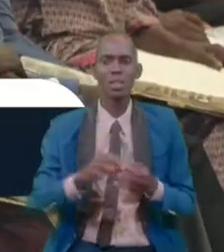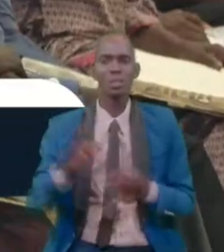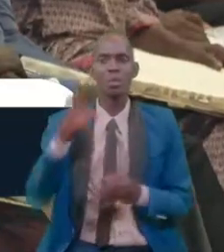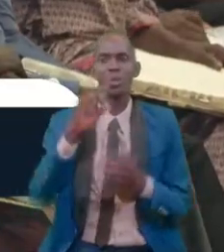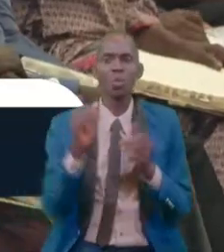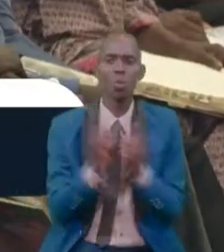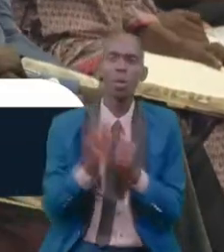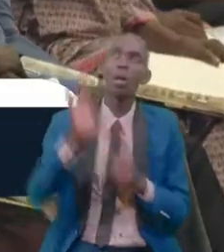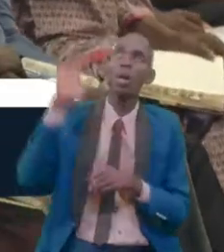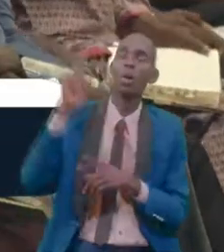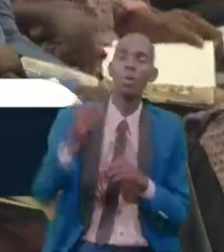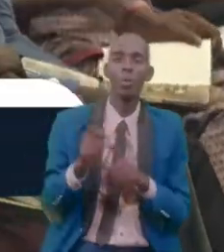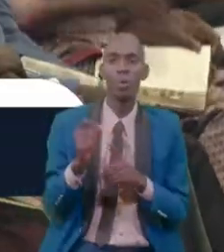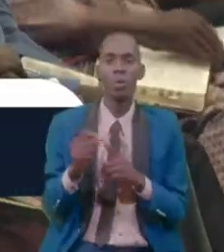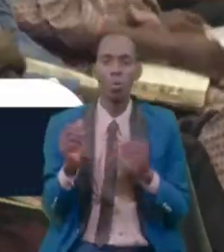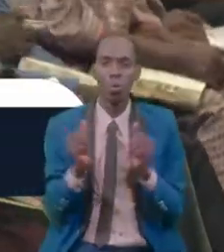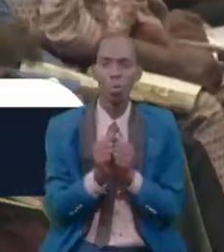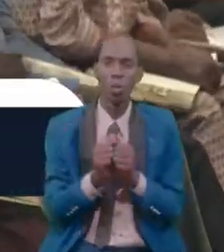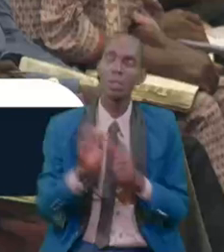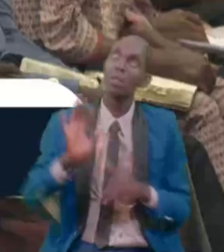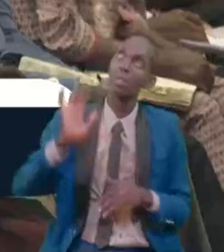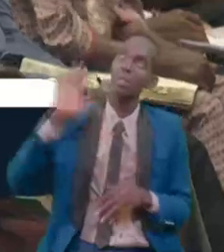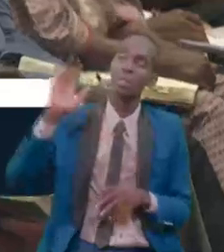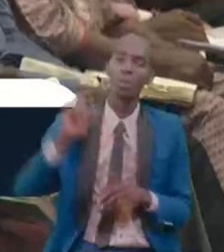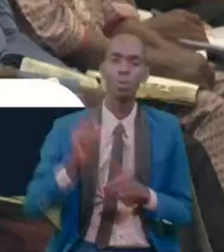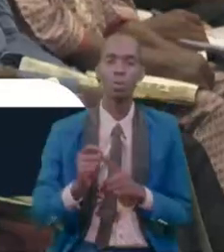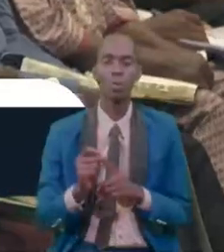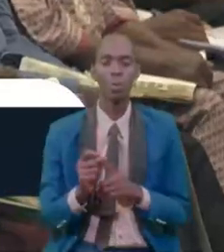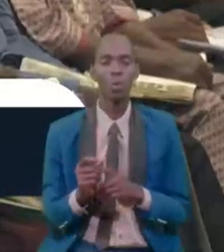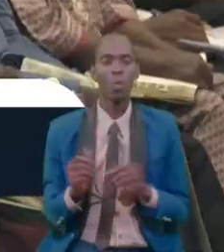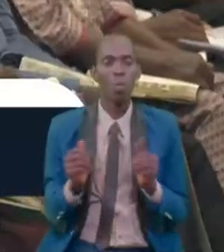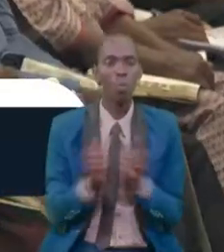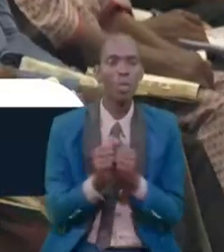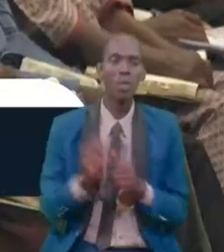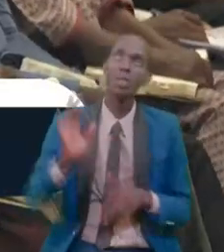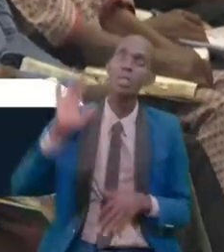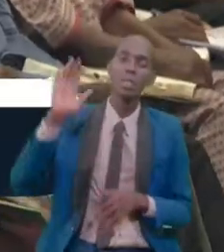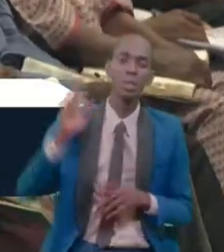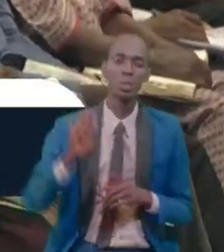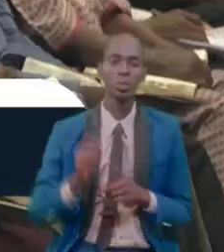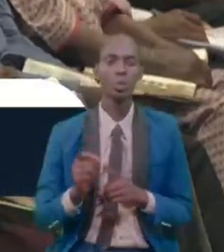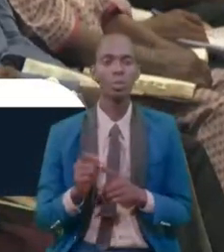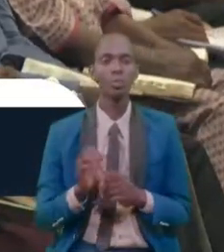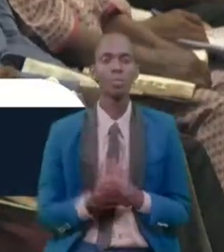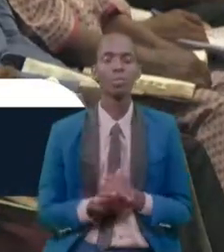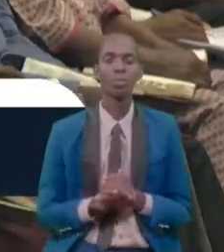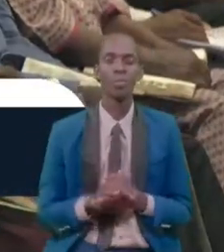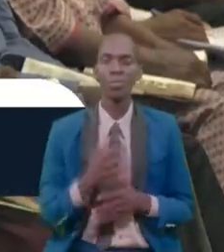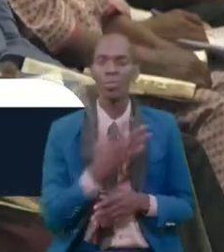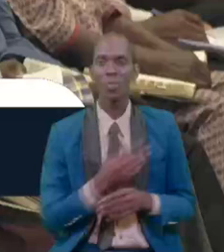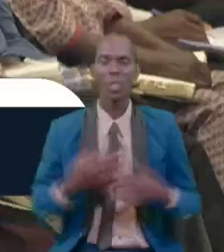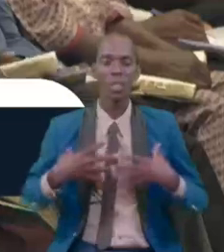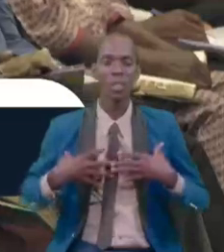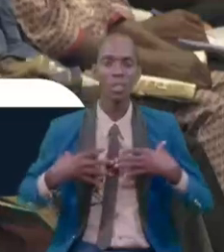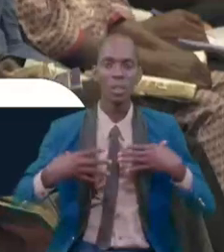par sa parole. Avec quoi? Par sa parole. Et dites-moi, avec quoi? Par sa parole. Et